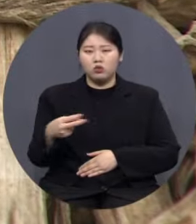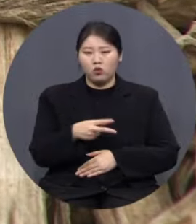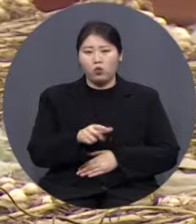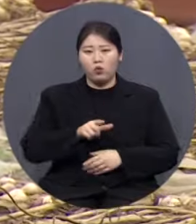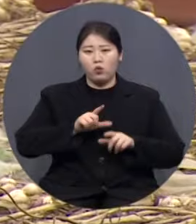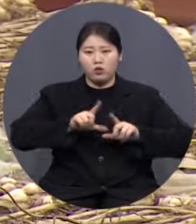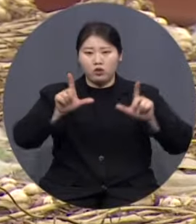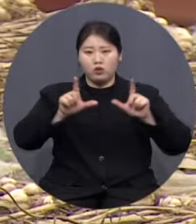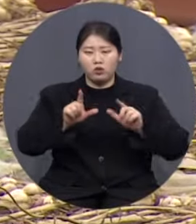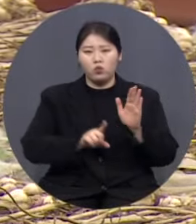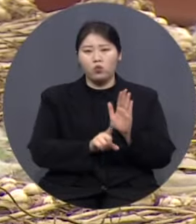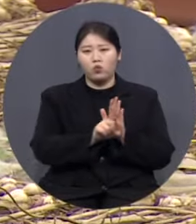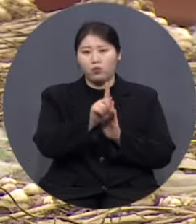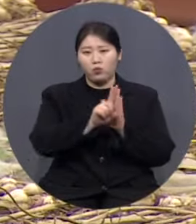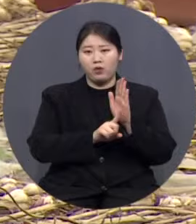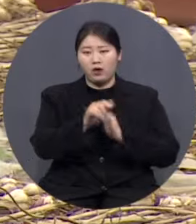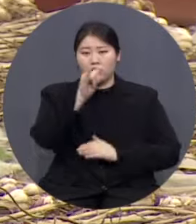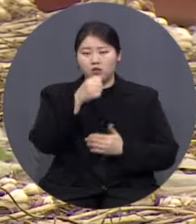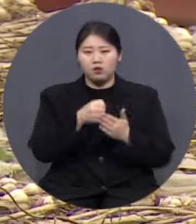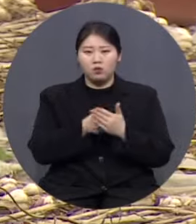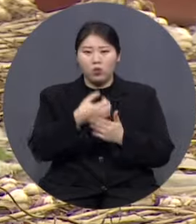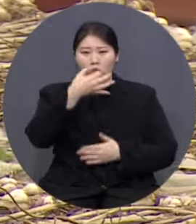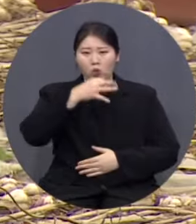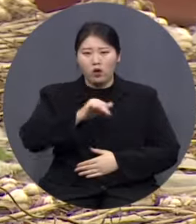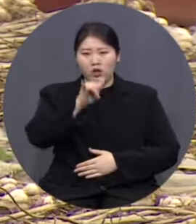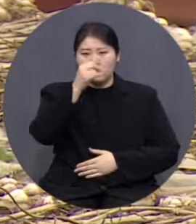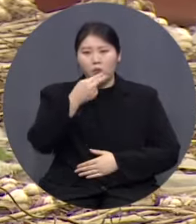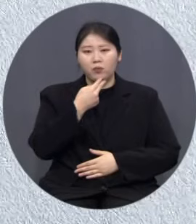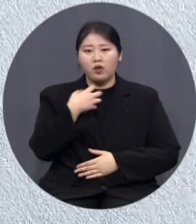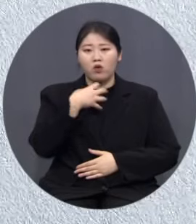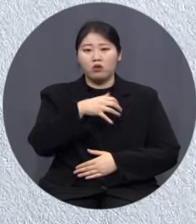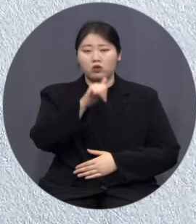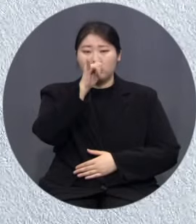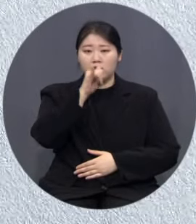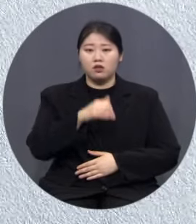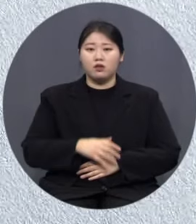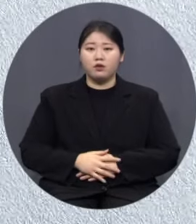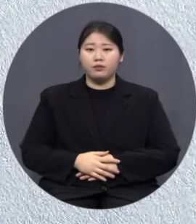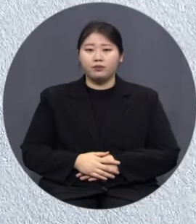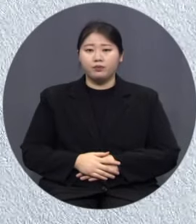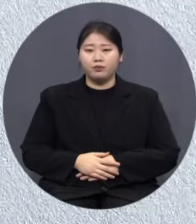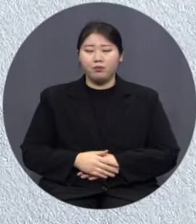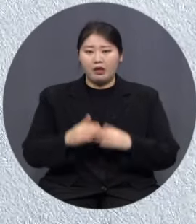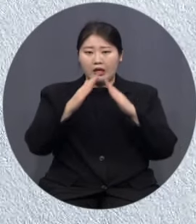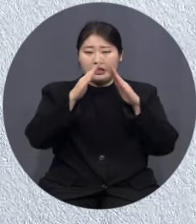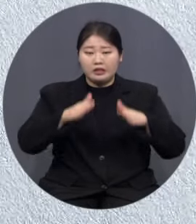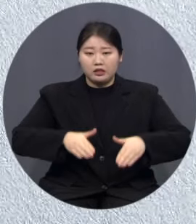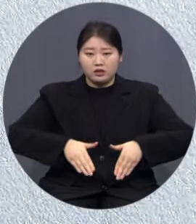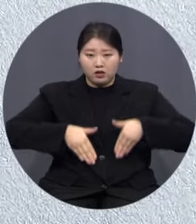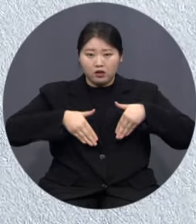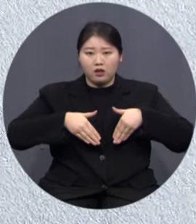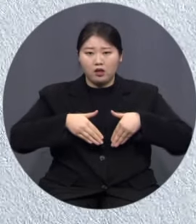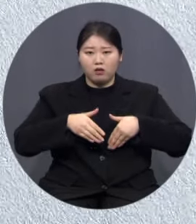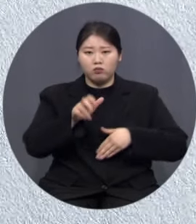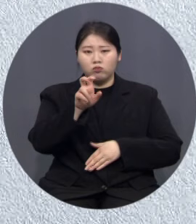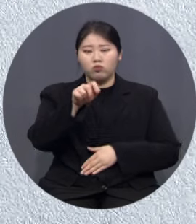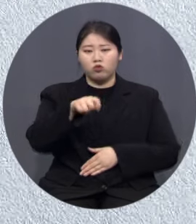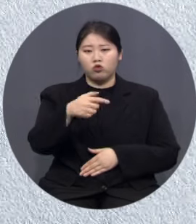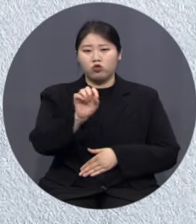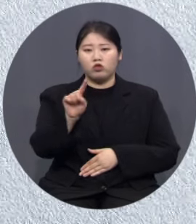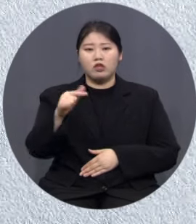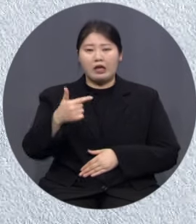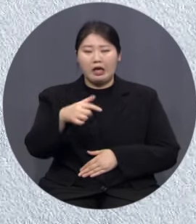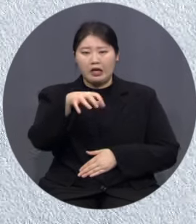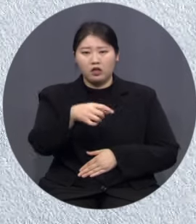재배 지역이 확대되 효율성에 대한 우려도 나옵니다 전남 무안에서 무가 상당히 재배를 많이 하거든요 제도가